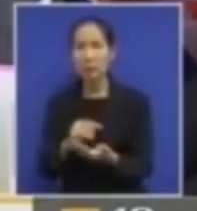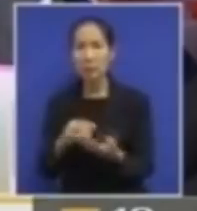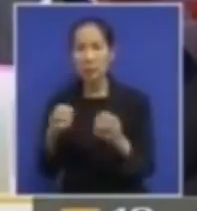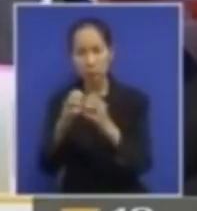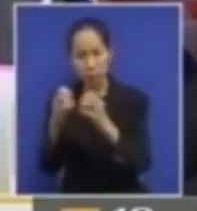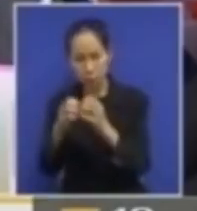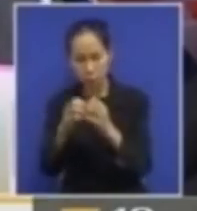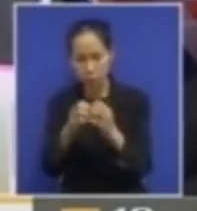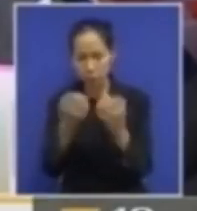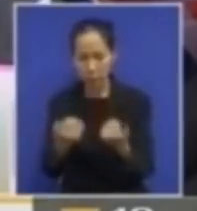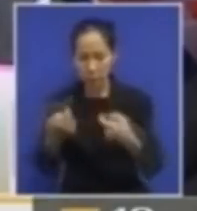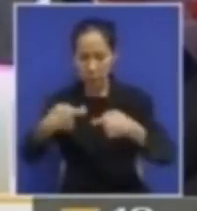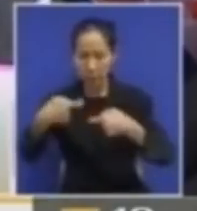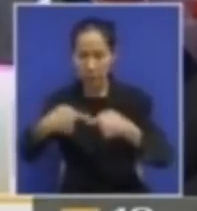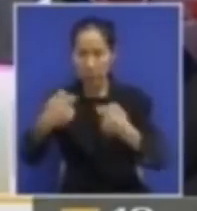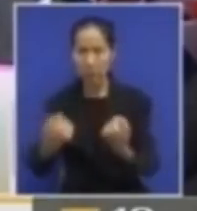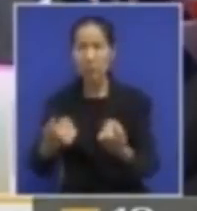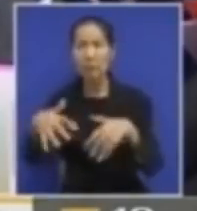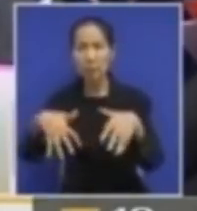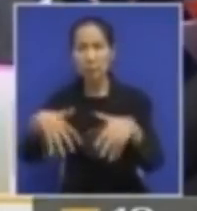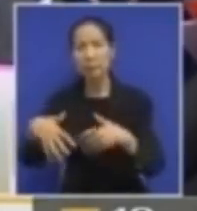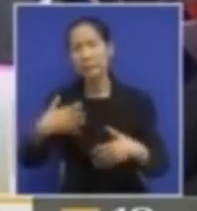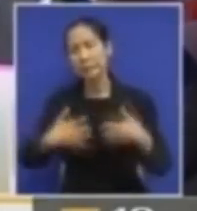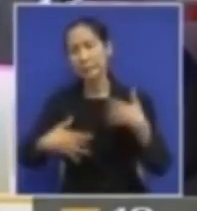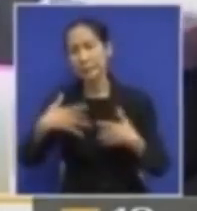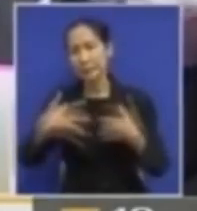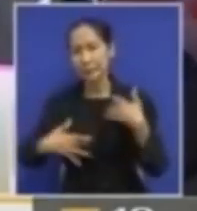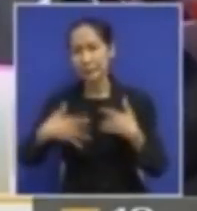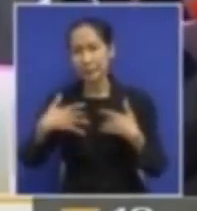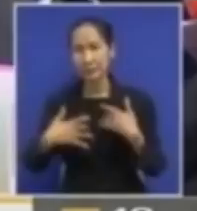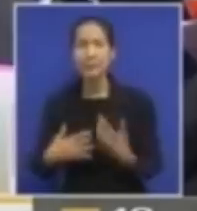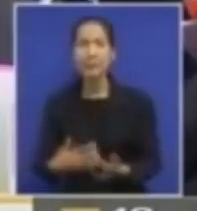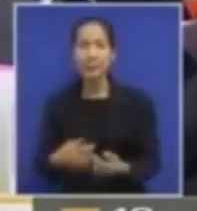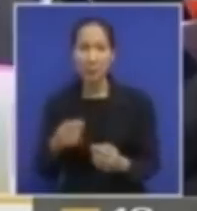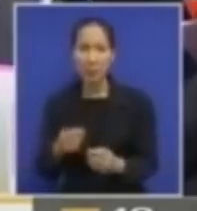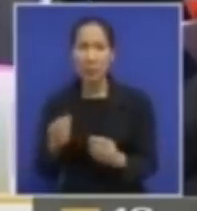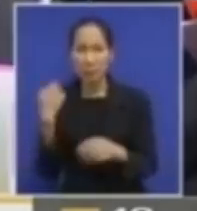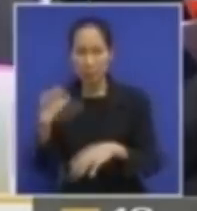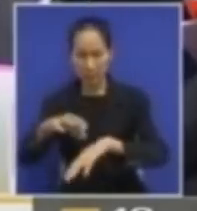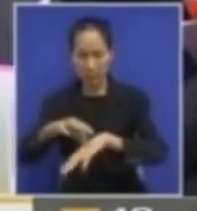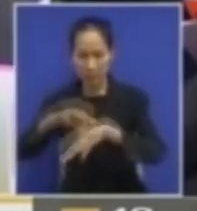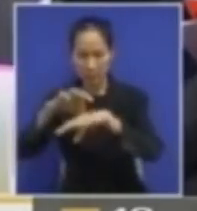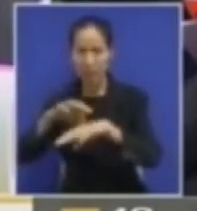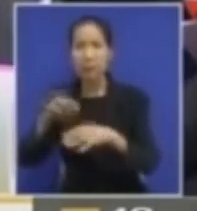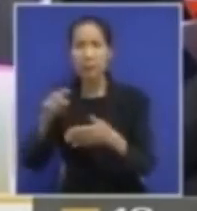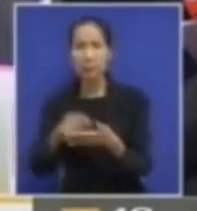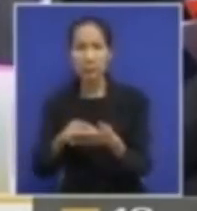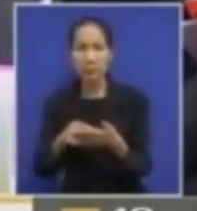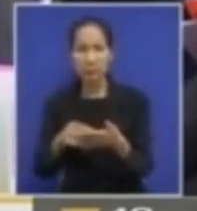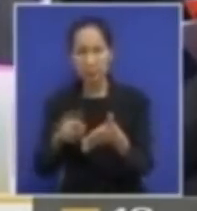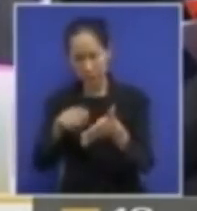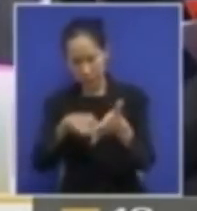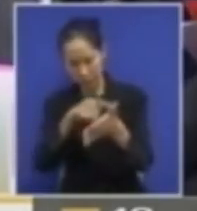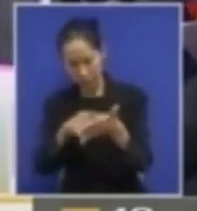ากมีความลำบากพี่น้องประชาชนเดือดร้อนโดยเฉพาะการเข้าสู่อำนาจการเลือกตั้งที่ผ่านมาผ